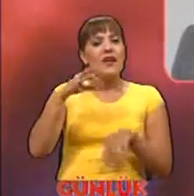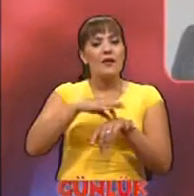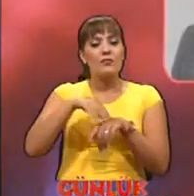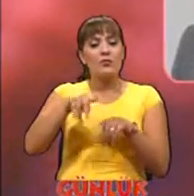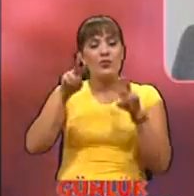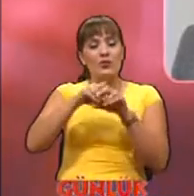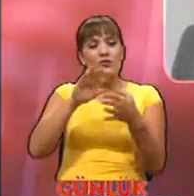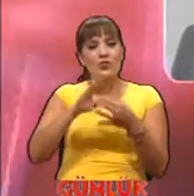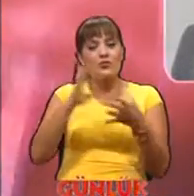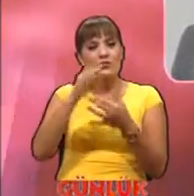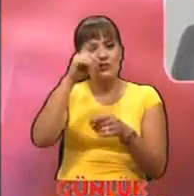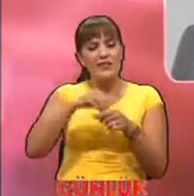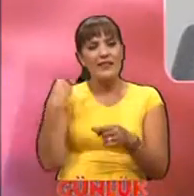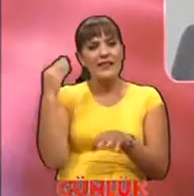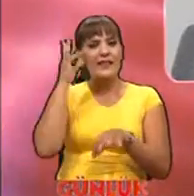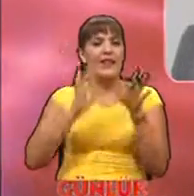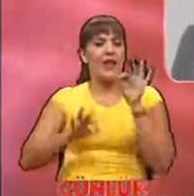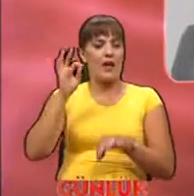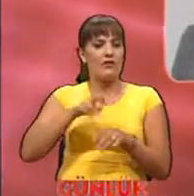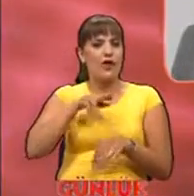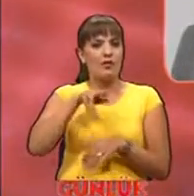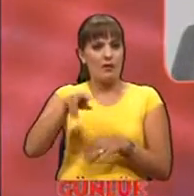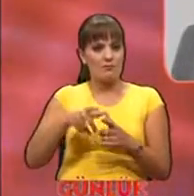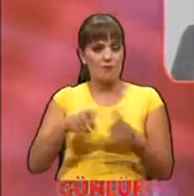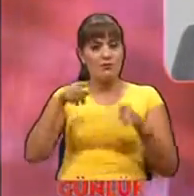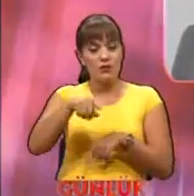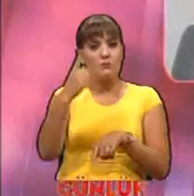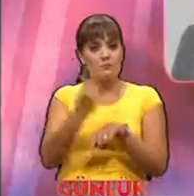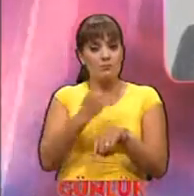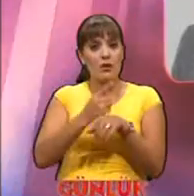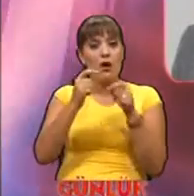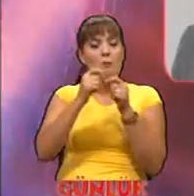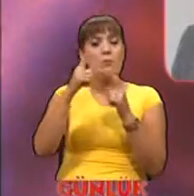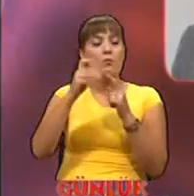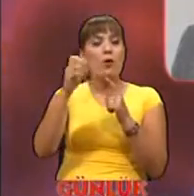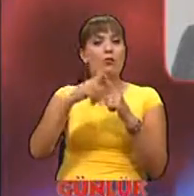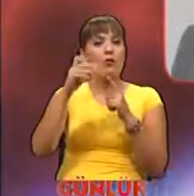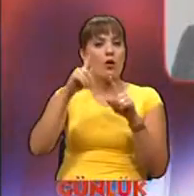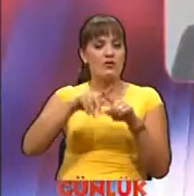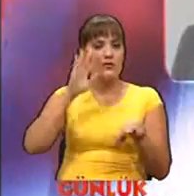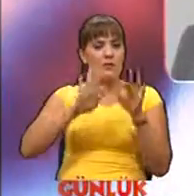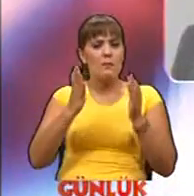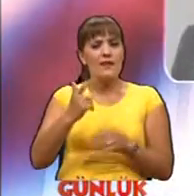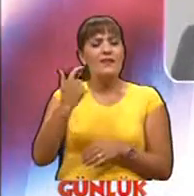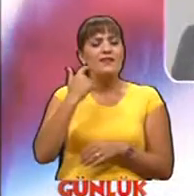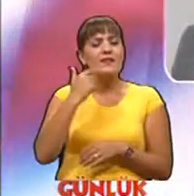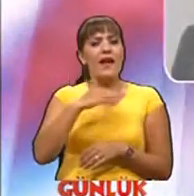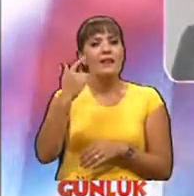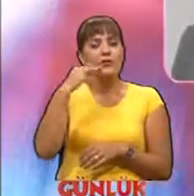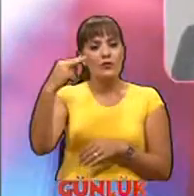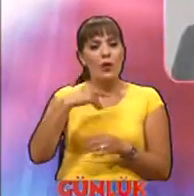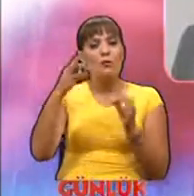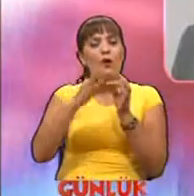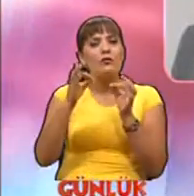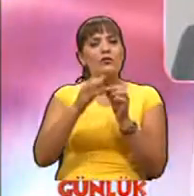konudaki sorunların çözümü için yeni tedavi yöntemleri geliştiriyor. Bunlardan biri de botoksla tedavi. Peki diş eti görünümünde botoks